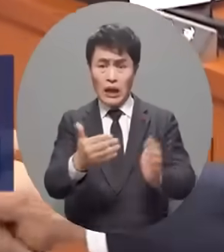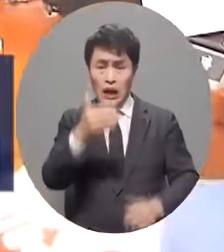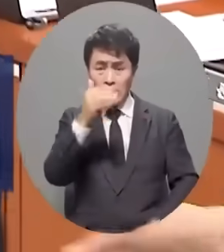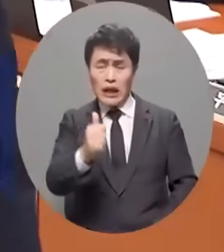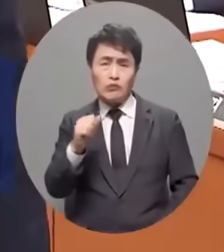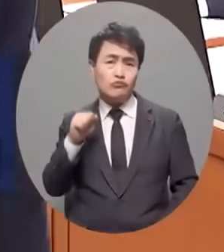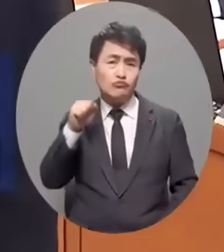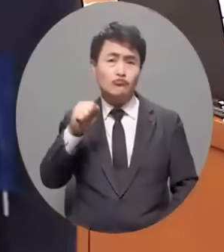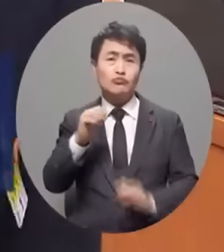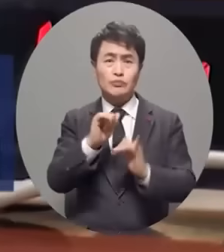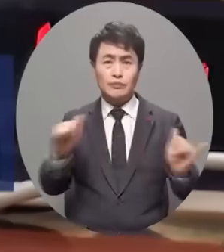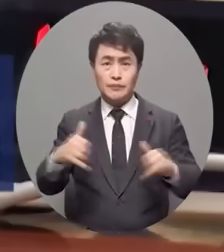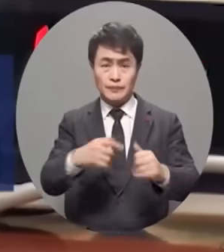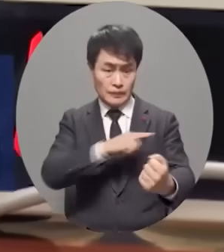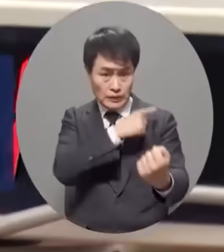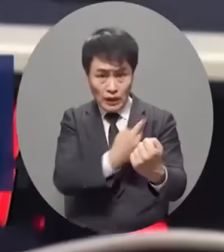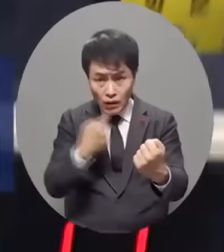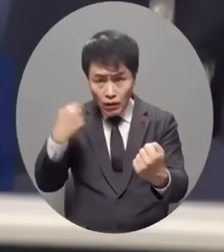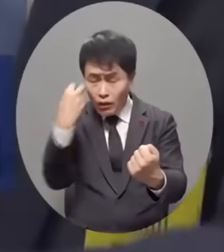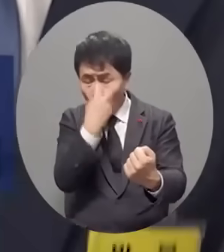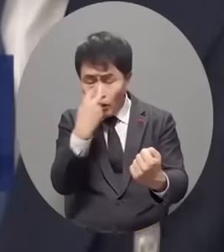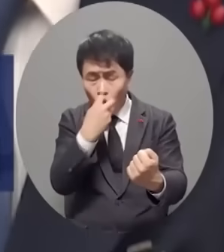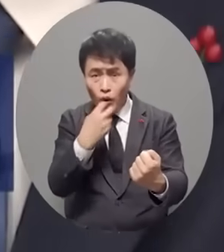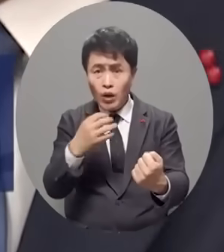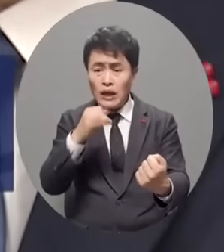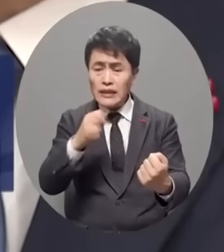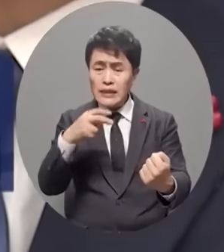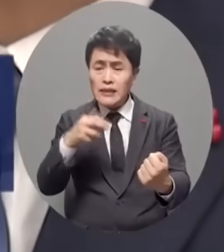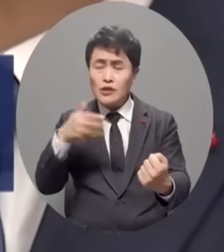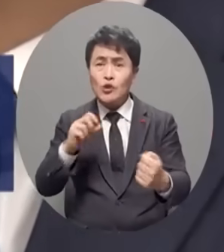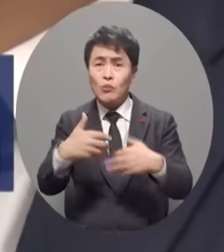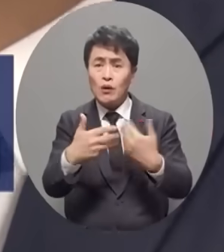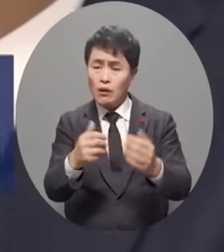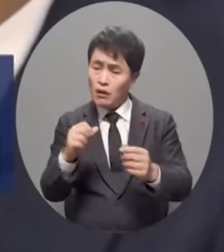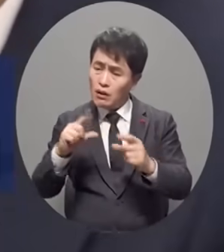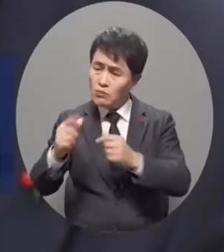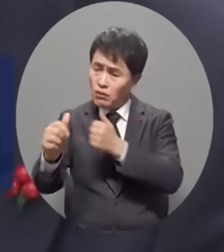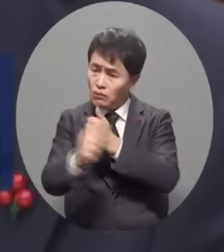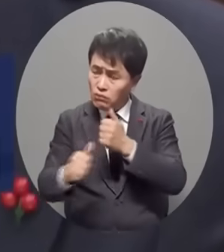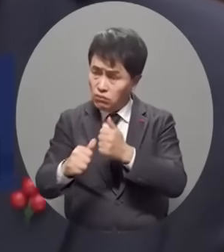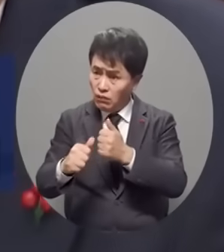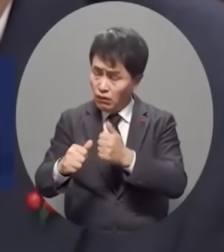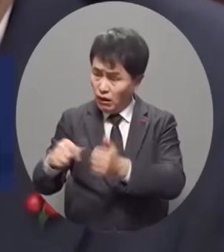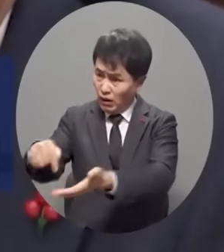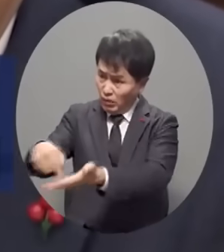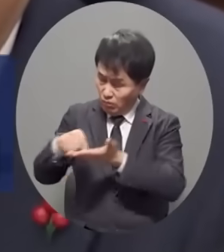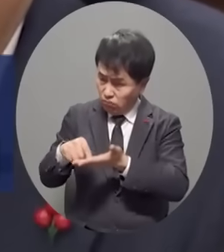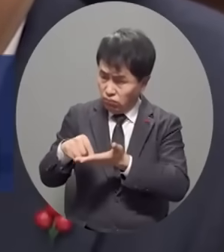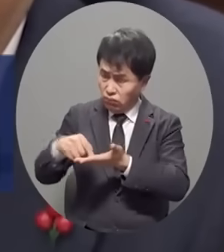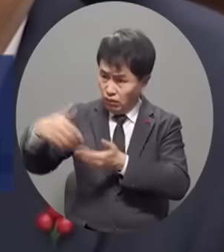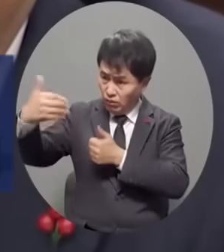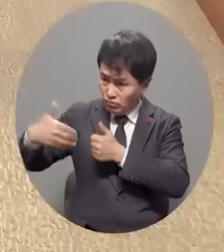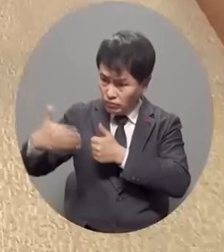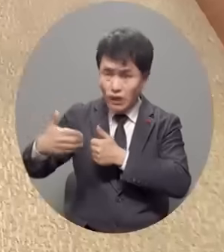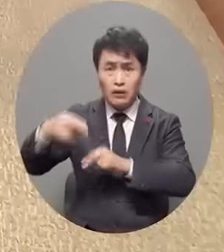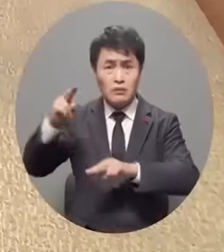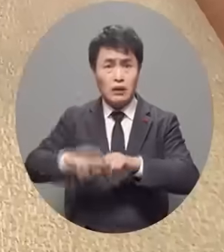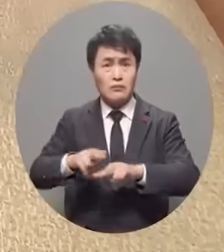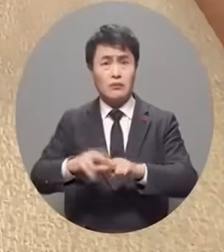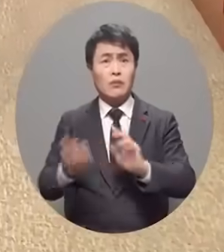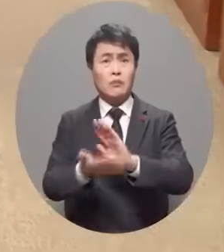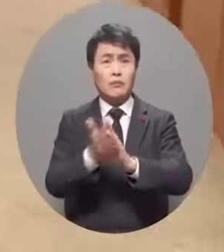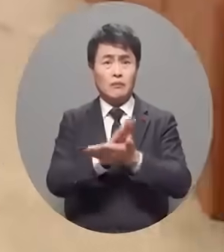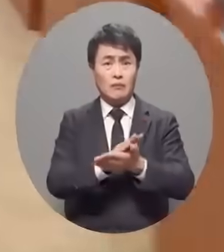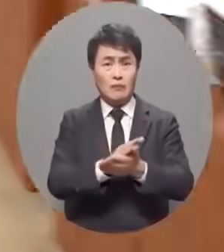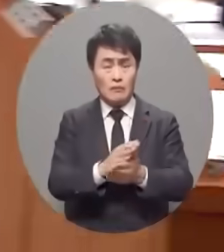후보자들입니다. 자격 검증을 위한 인사청문회가 일부 의원들의 민원을 처리하는 자리가 돼버렸습니다.